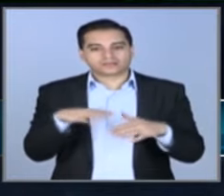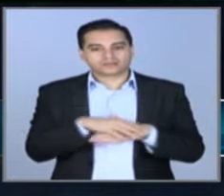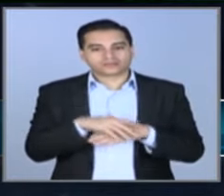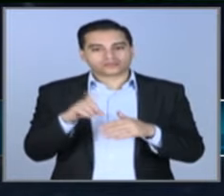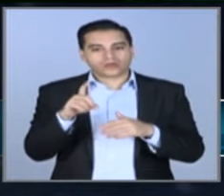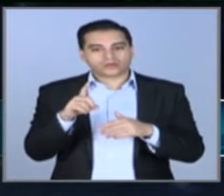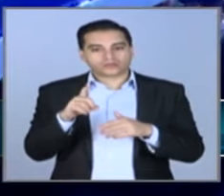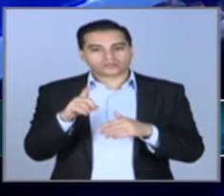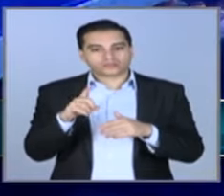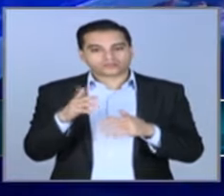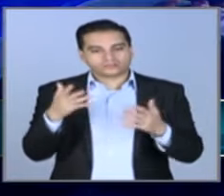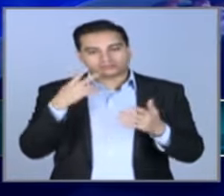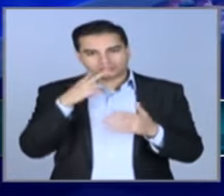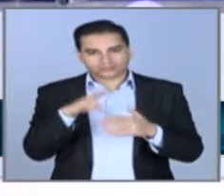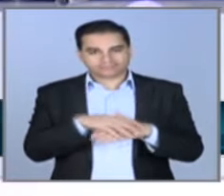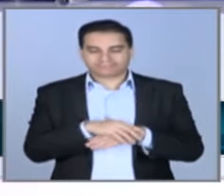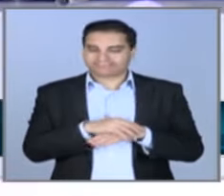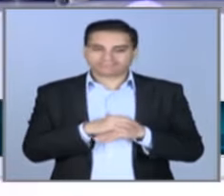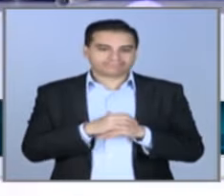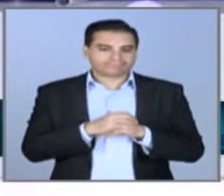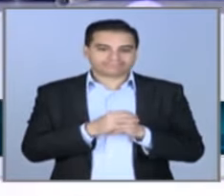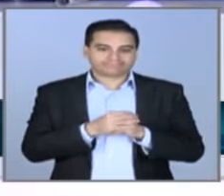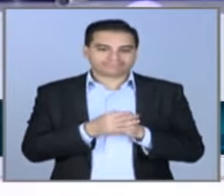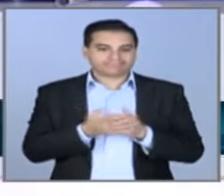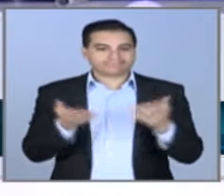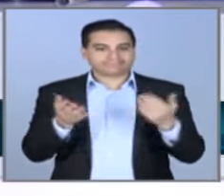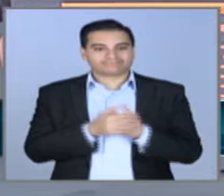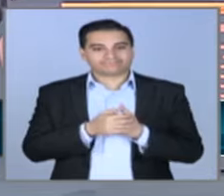شهر واحد. ميلادي. غلط.